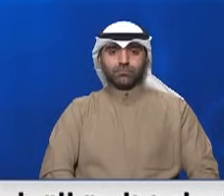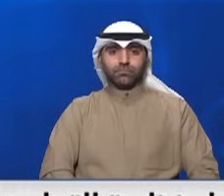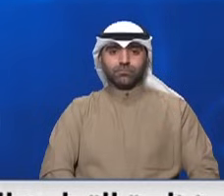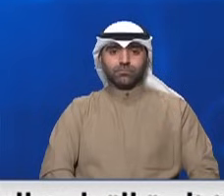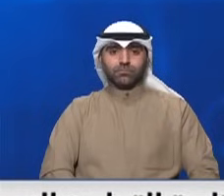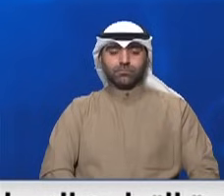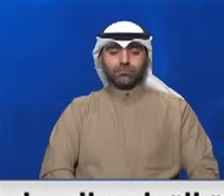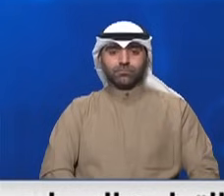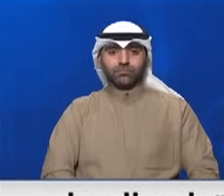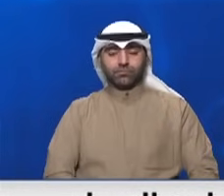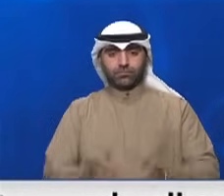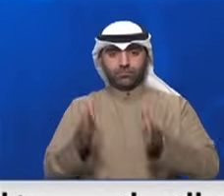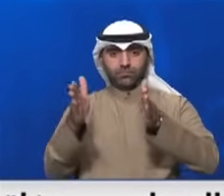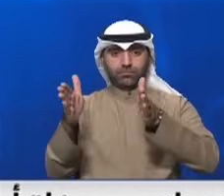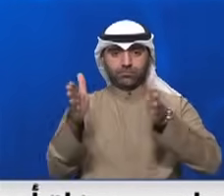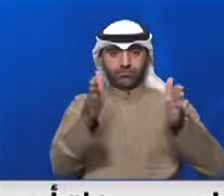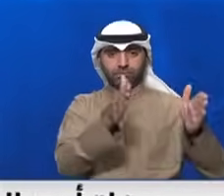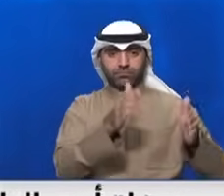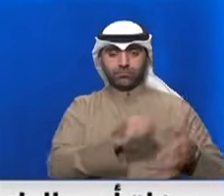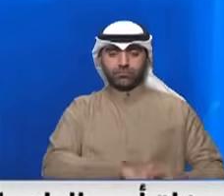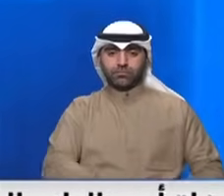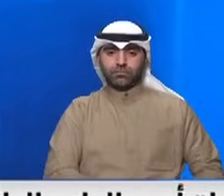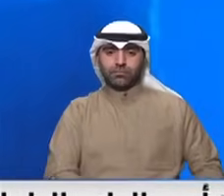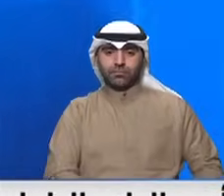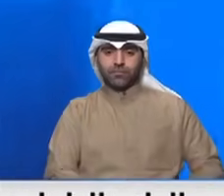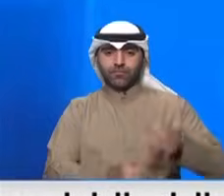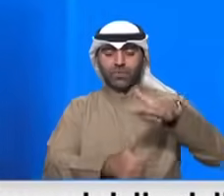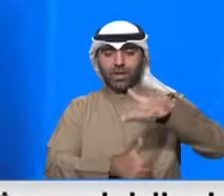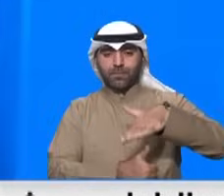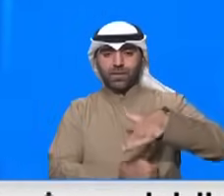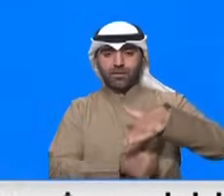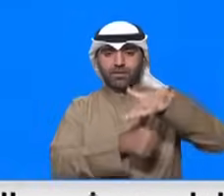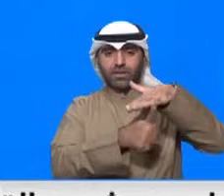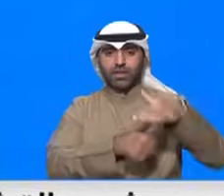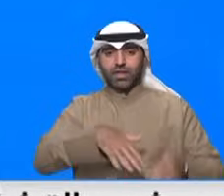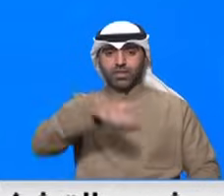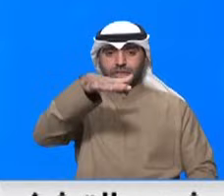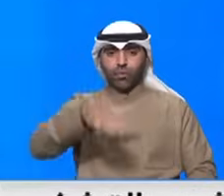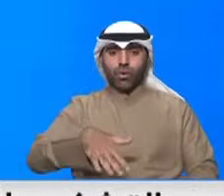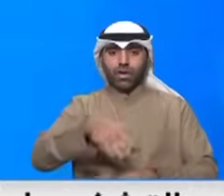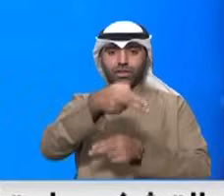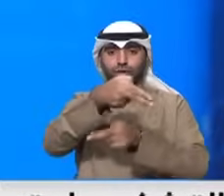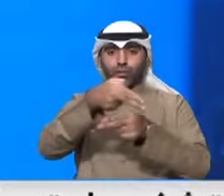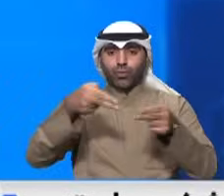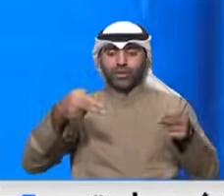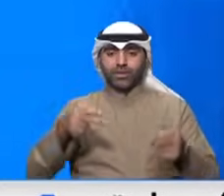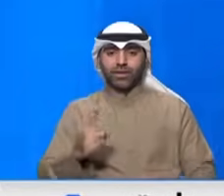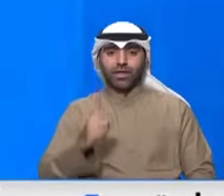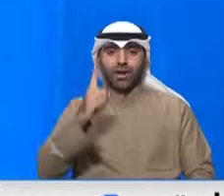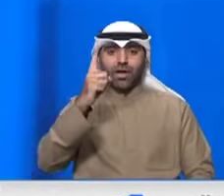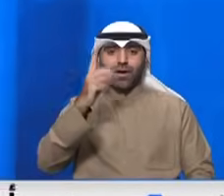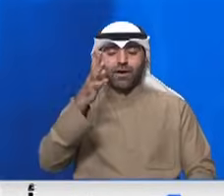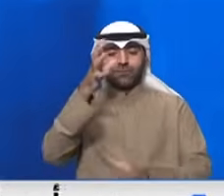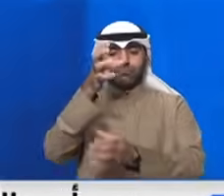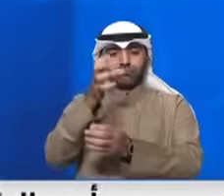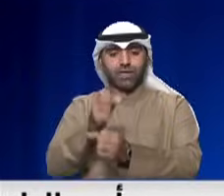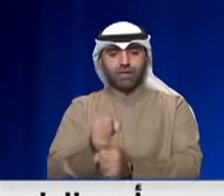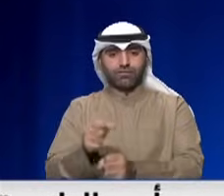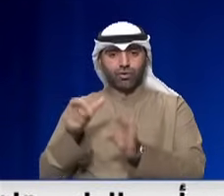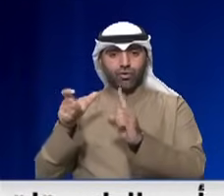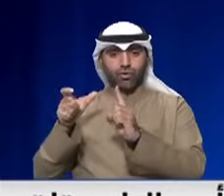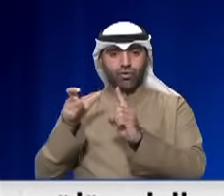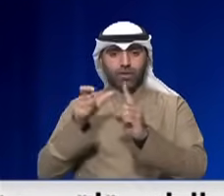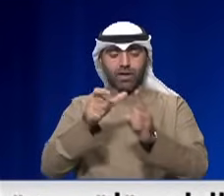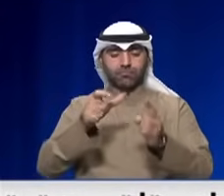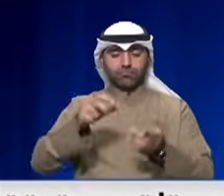العافيه تلقى حضره صاحب السمو امير البلاد الشيخ مشعل الاحمد الجابر الصباح حفظه الله ورعاه رساله تعزيه